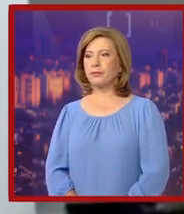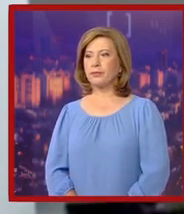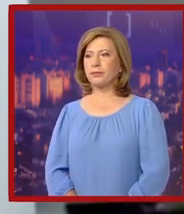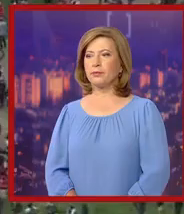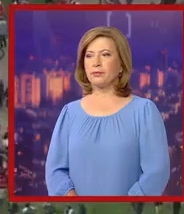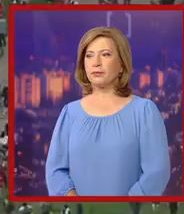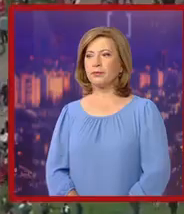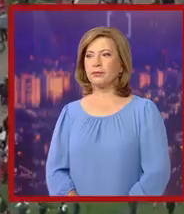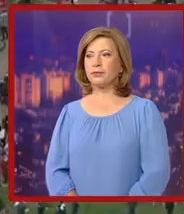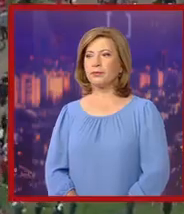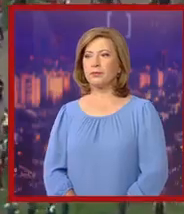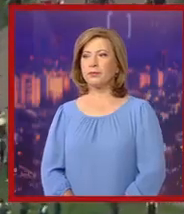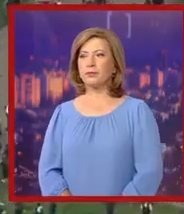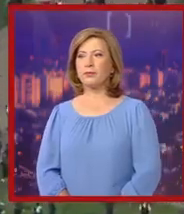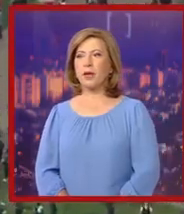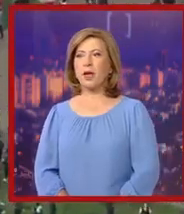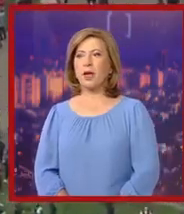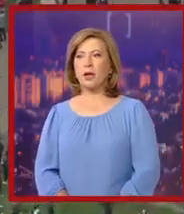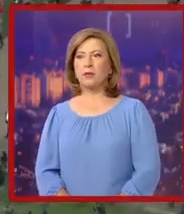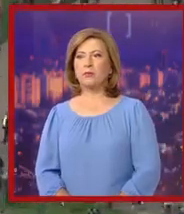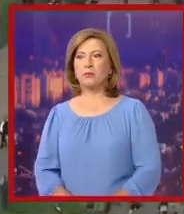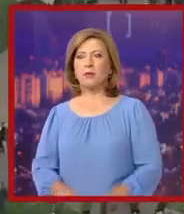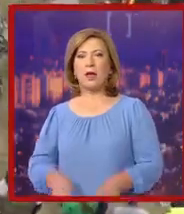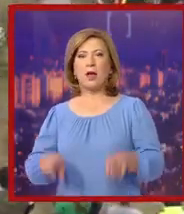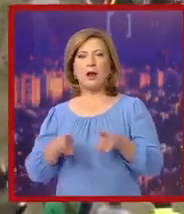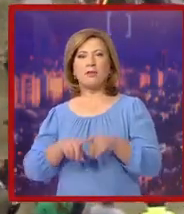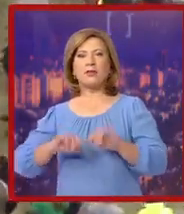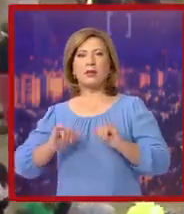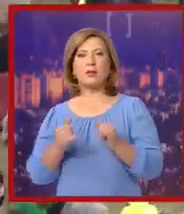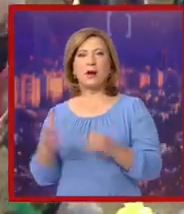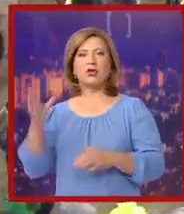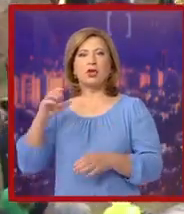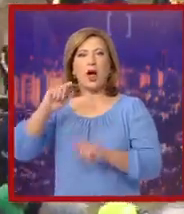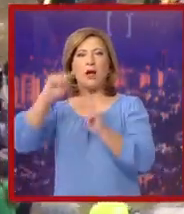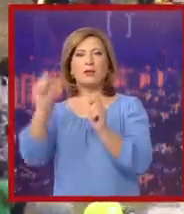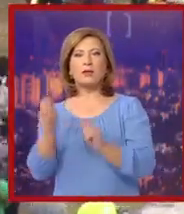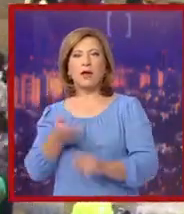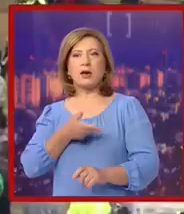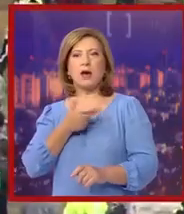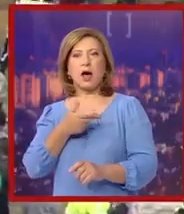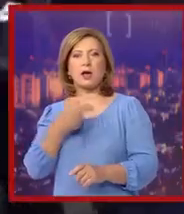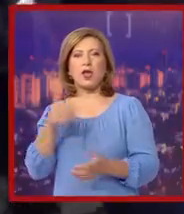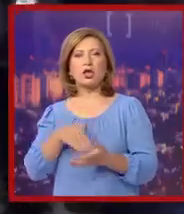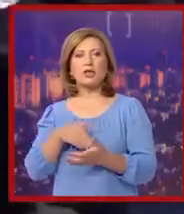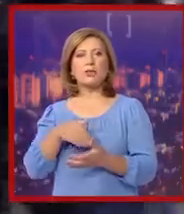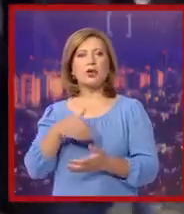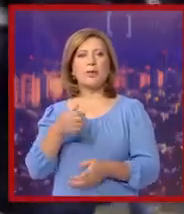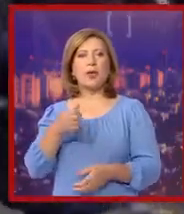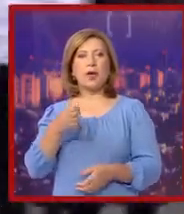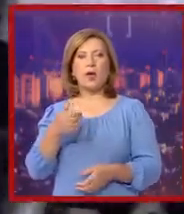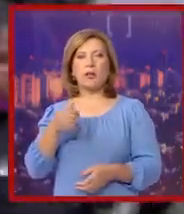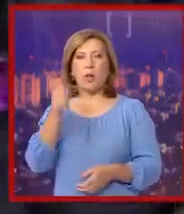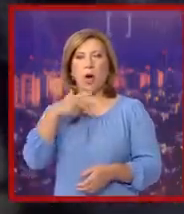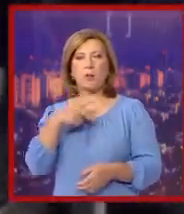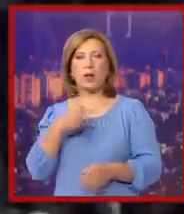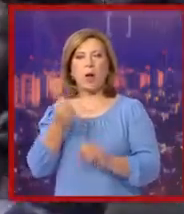institutionalized racism. Incidente violente au avut loc și în alte țări. În Marea Britanie, peste 15.000 de oameni au protestat în Hyde Park,